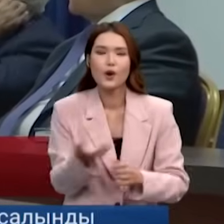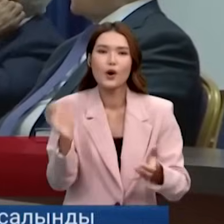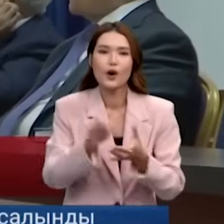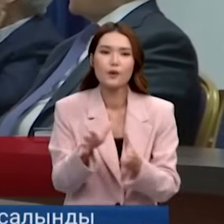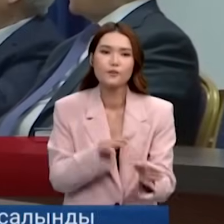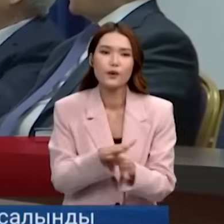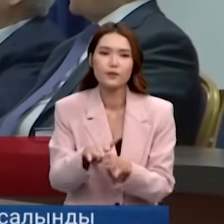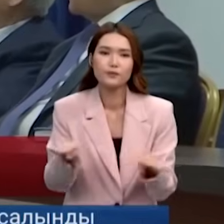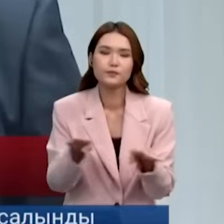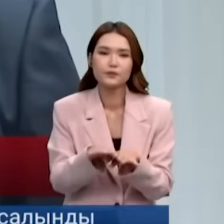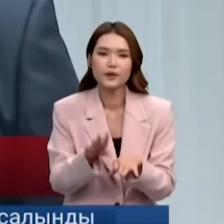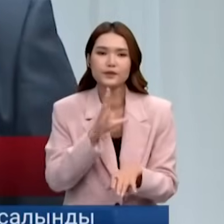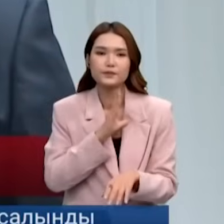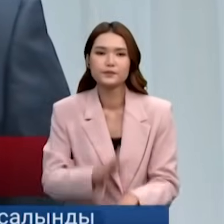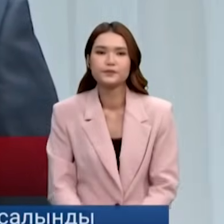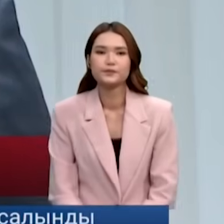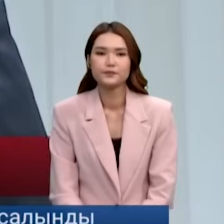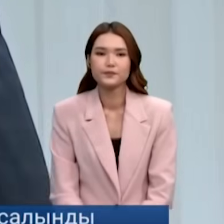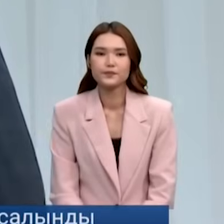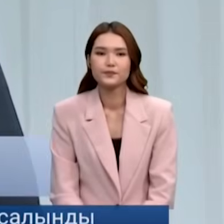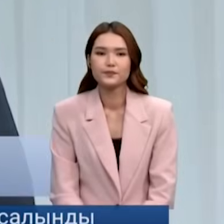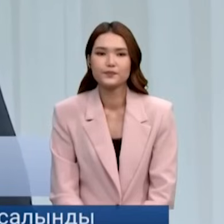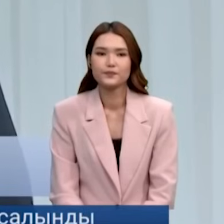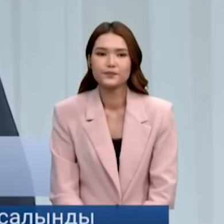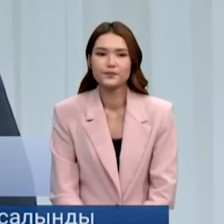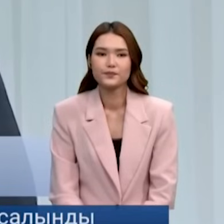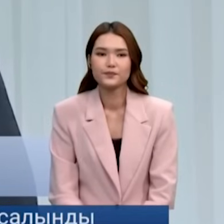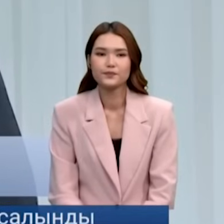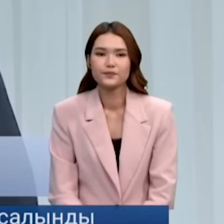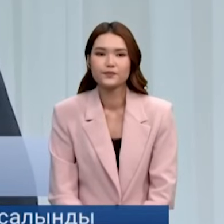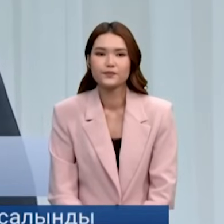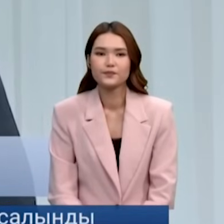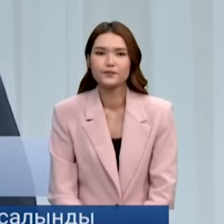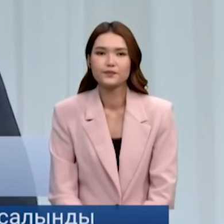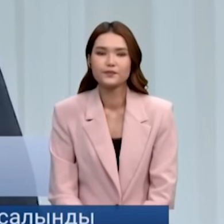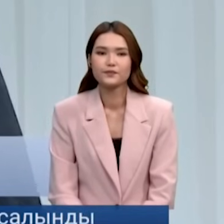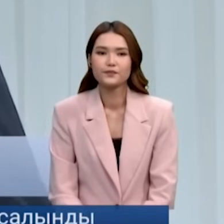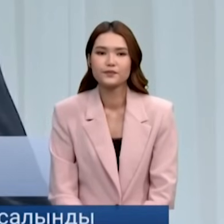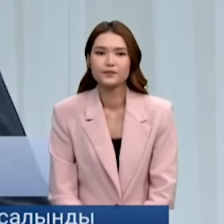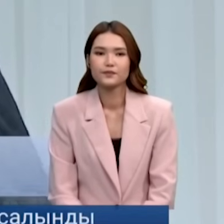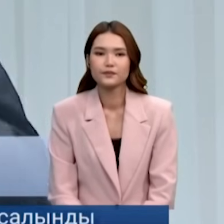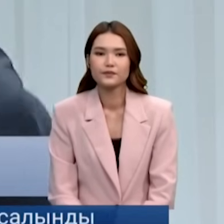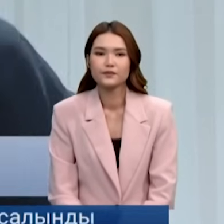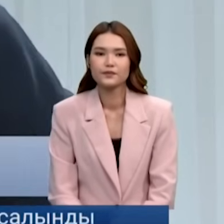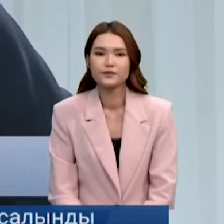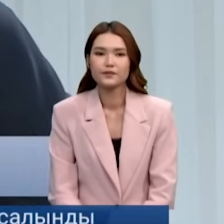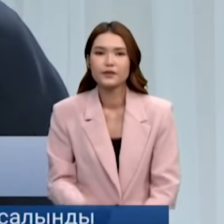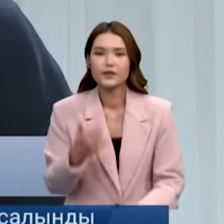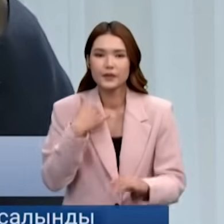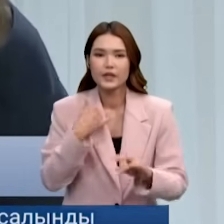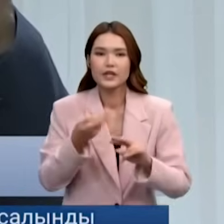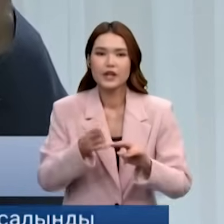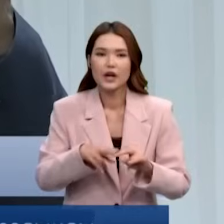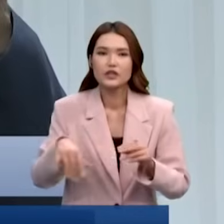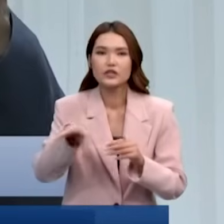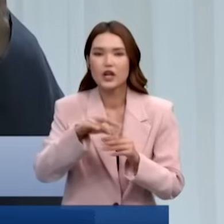күнді былай еске алды. Ракетаның ішінде отырғанда да мен бүкіл ойым